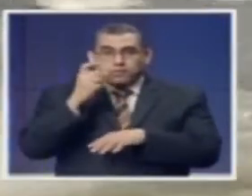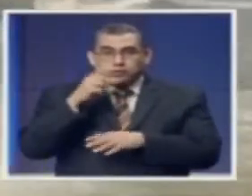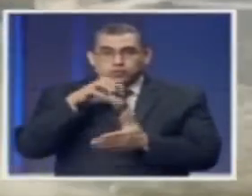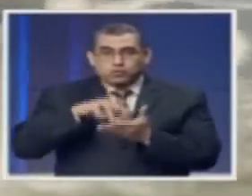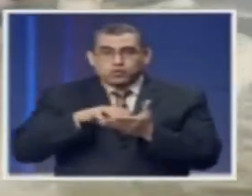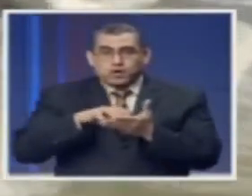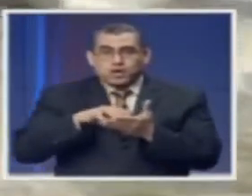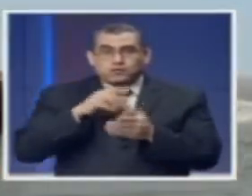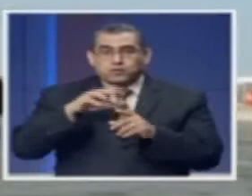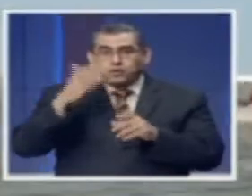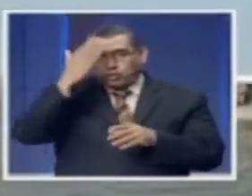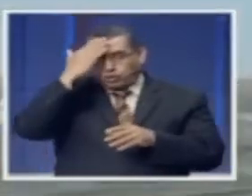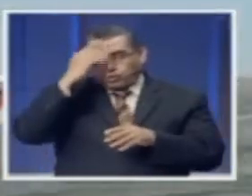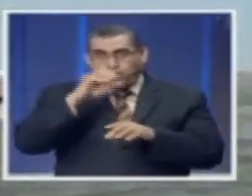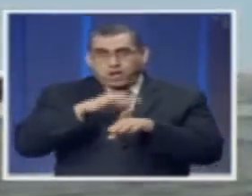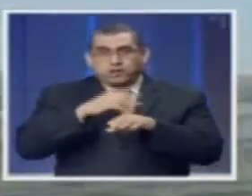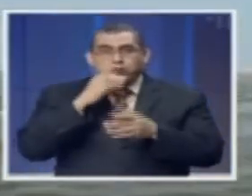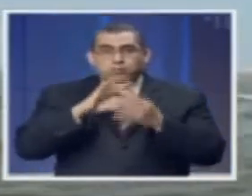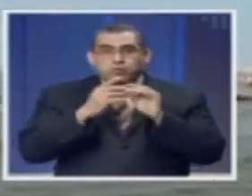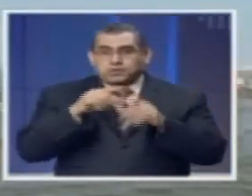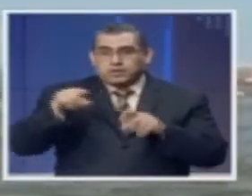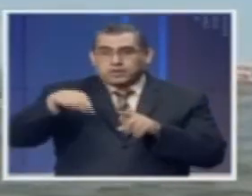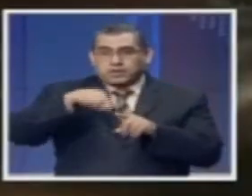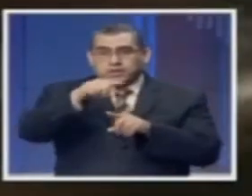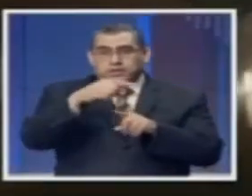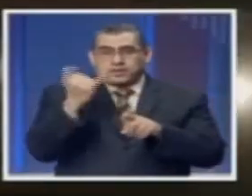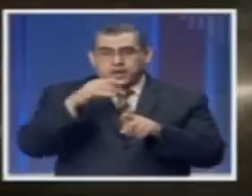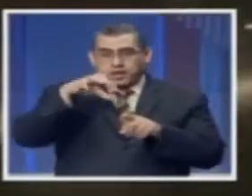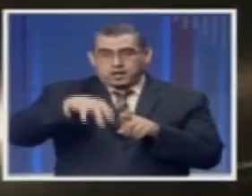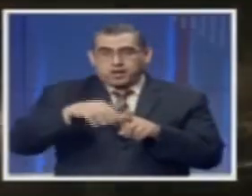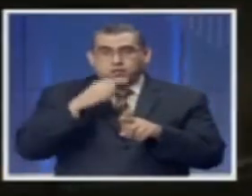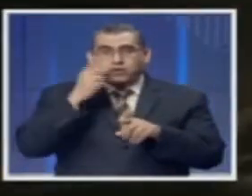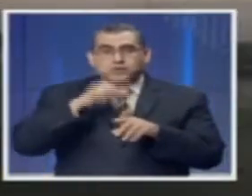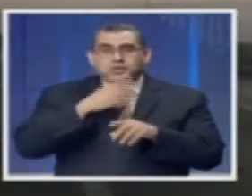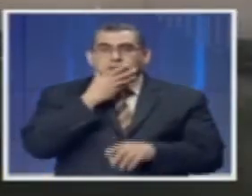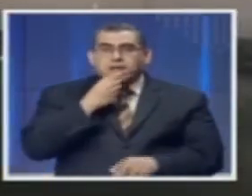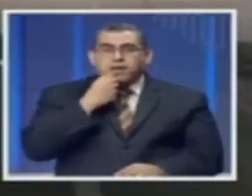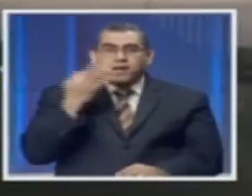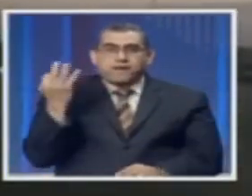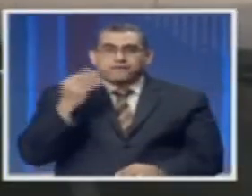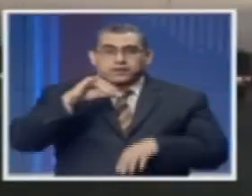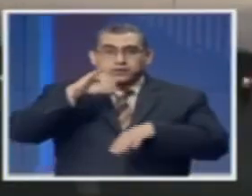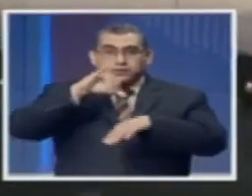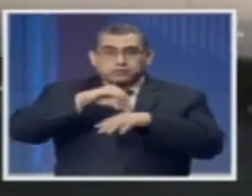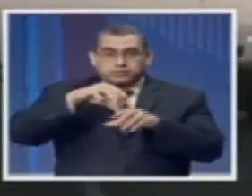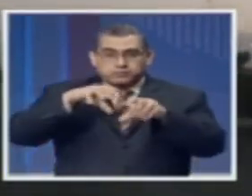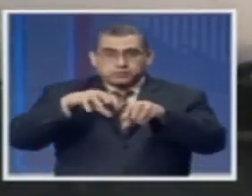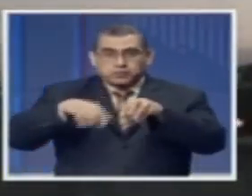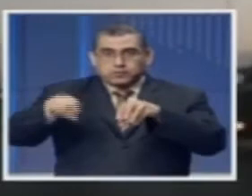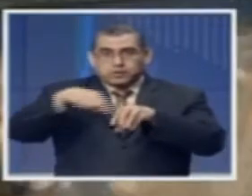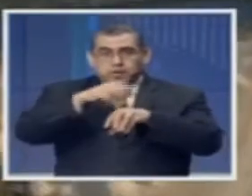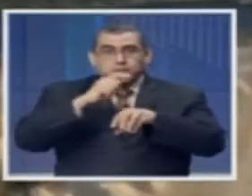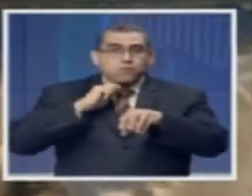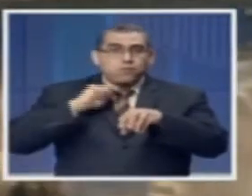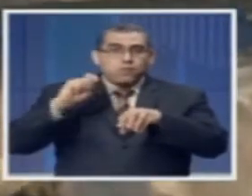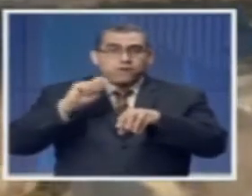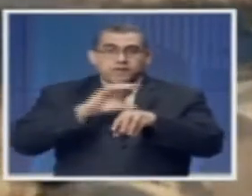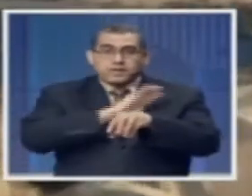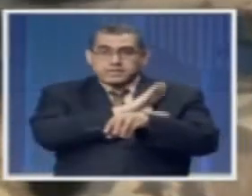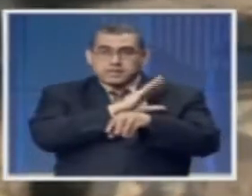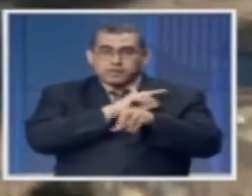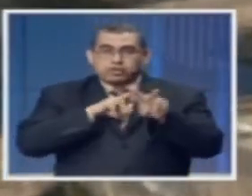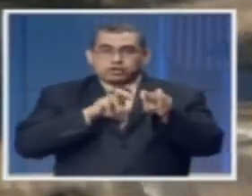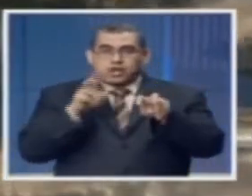محافظات دمياط وبورسعيد والدقهلية، ومنطقة السحر والجمال بنطاق محافظتي